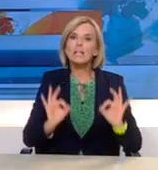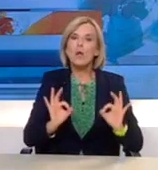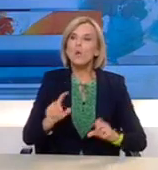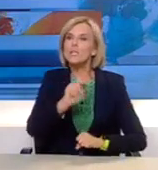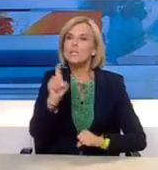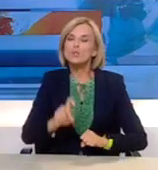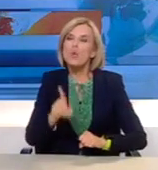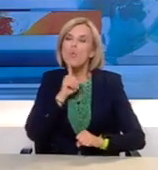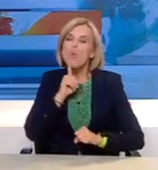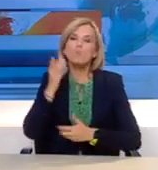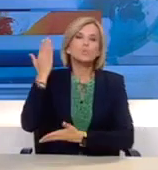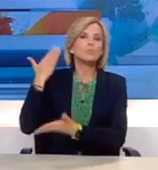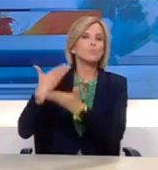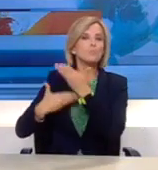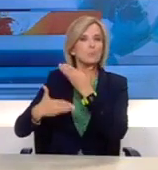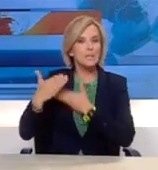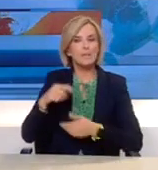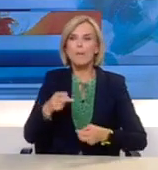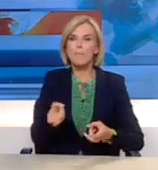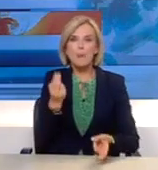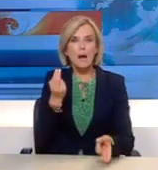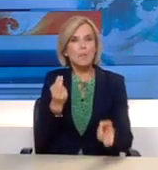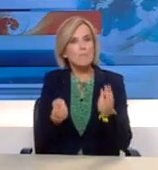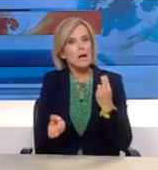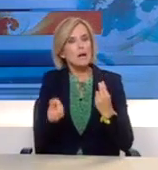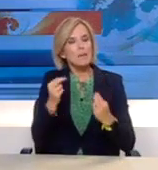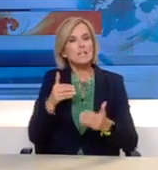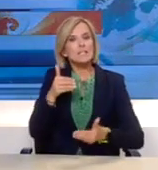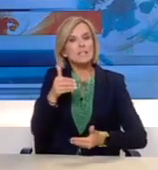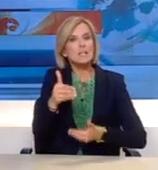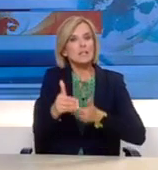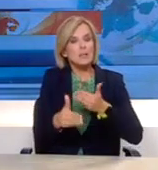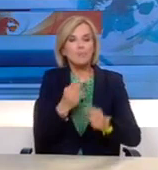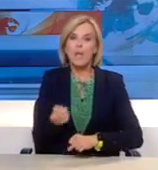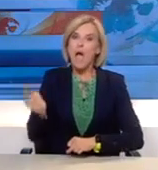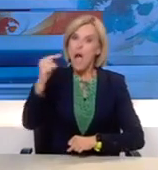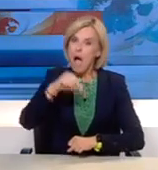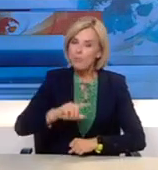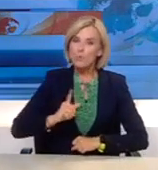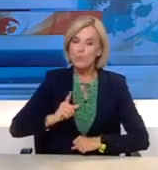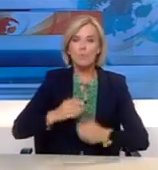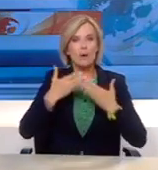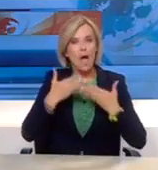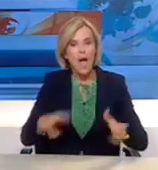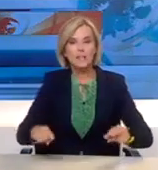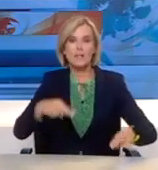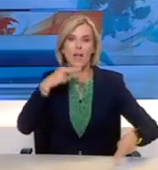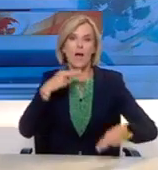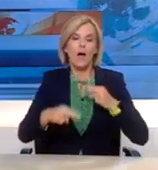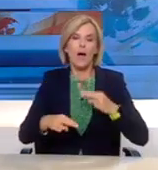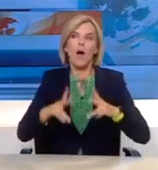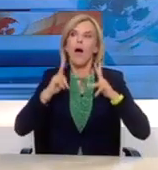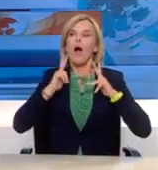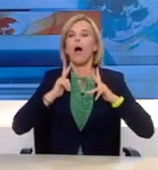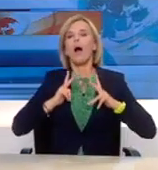είχαν επιβληθεί. Μία από τις αναμενόμενες είναι και το άνοιγμα των εστιατορίων. Μια μικροαπόλαυση, θα την